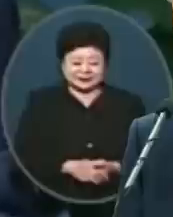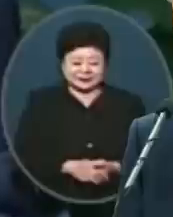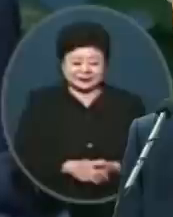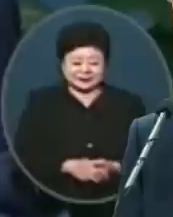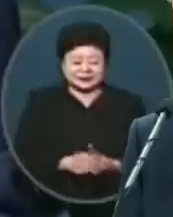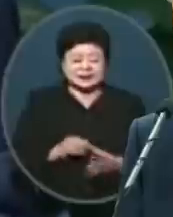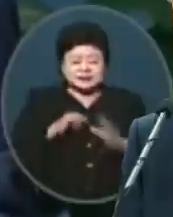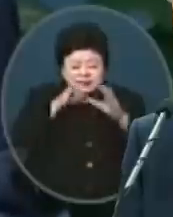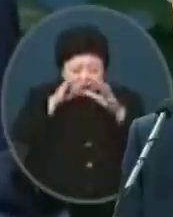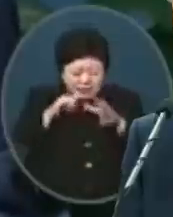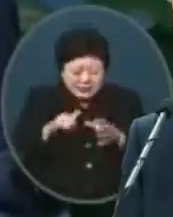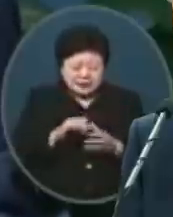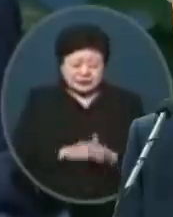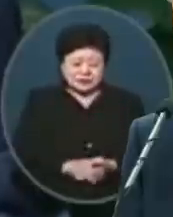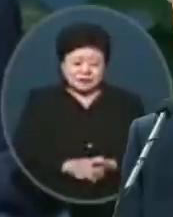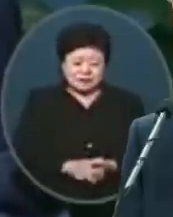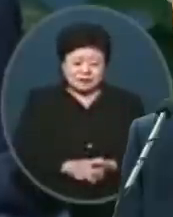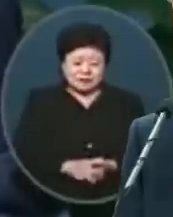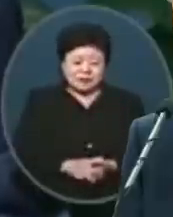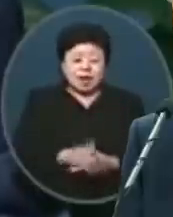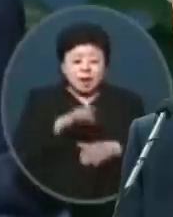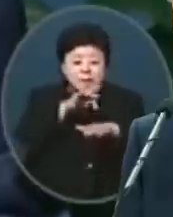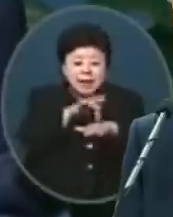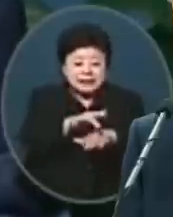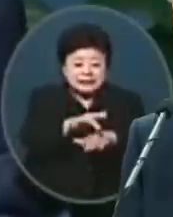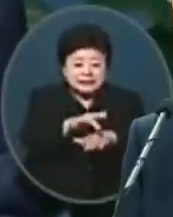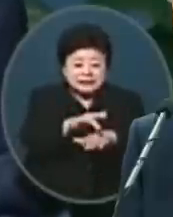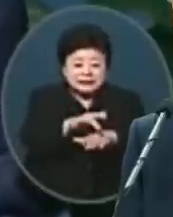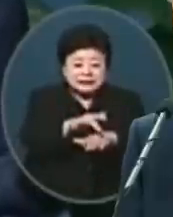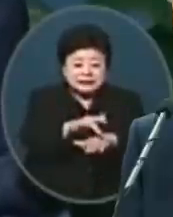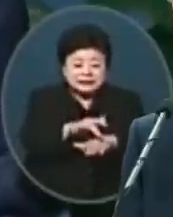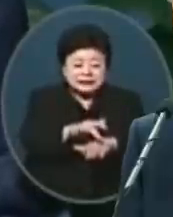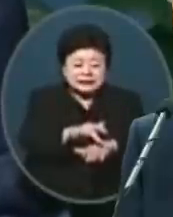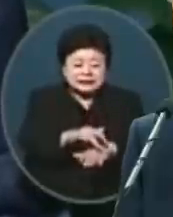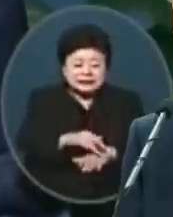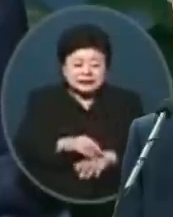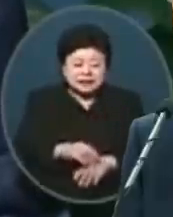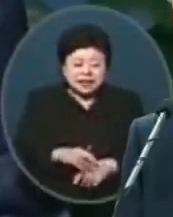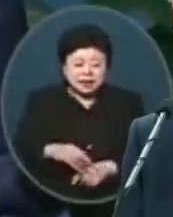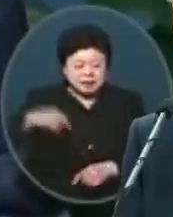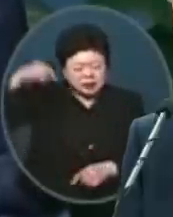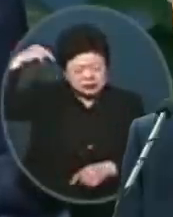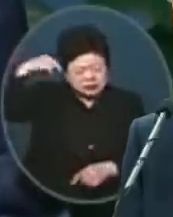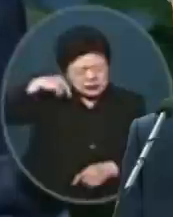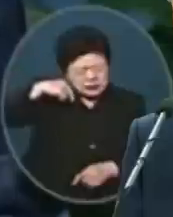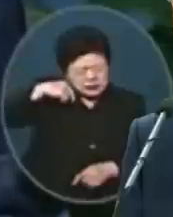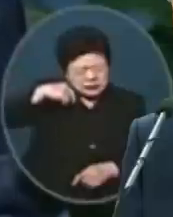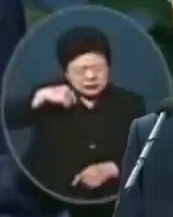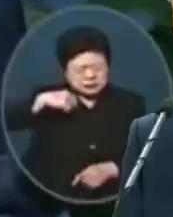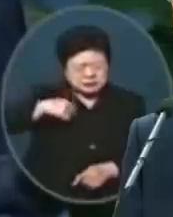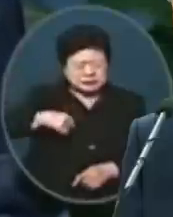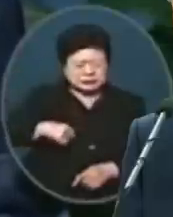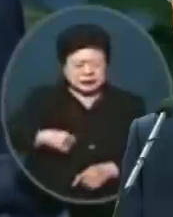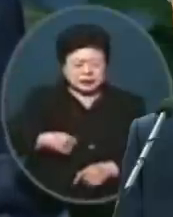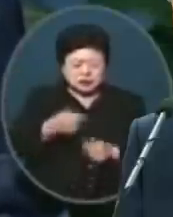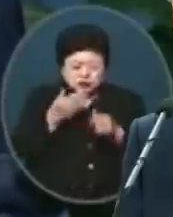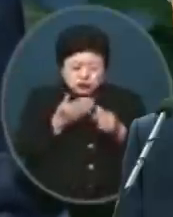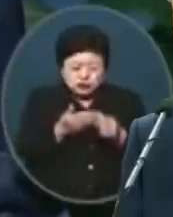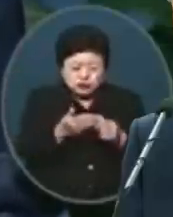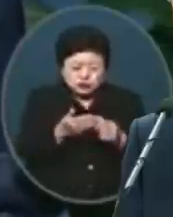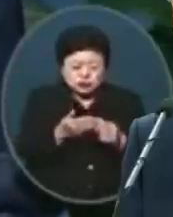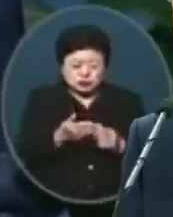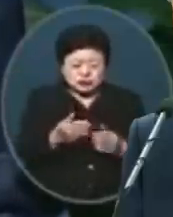이 세상에서 마귀는 감각적인 인생만 실제적인 것이라고